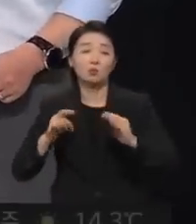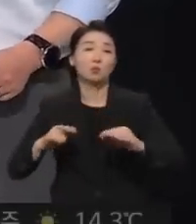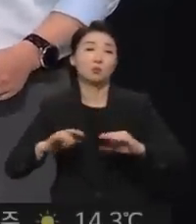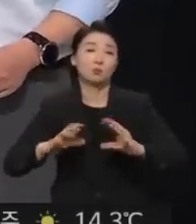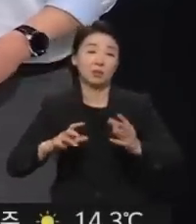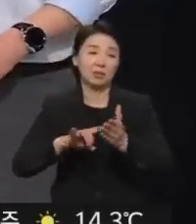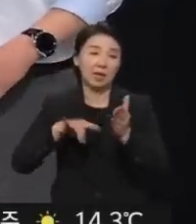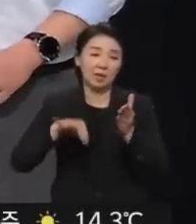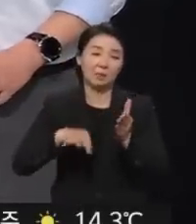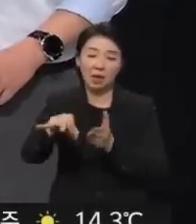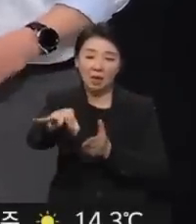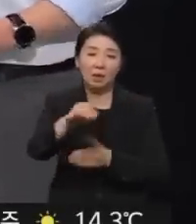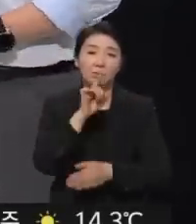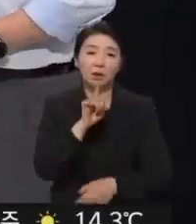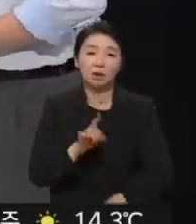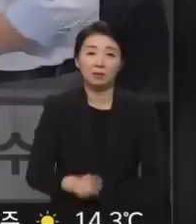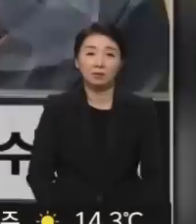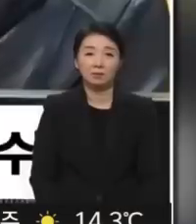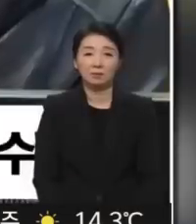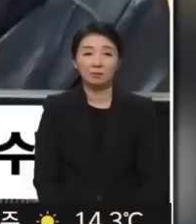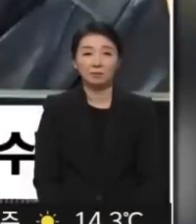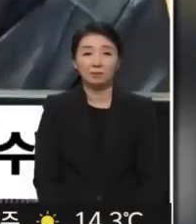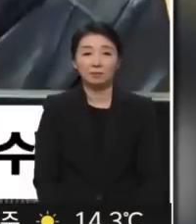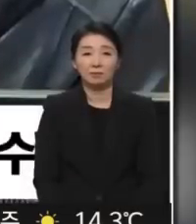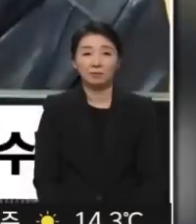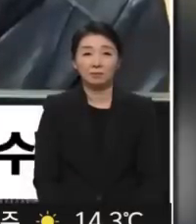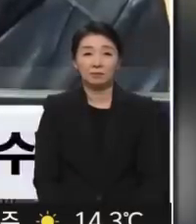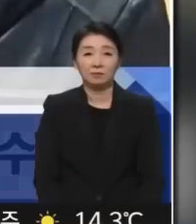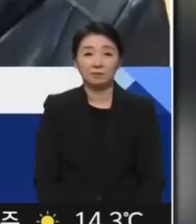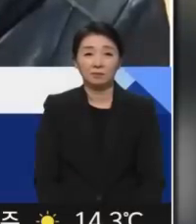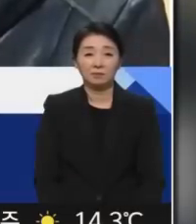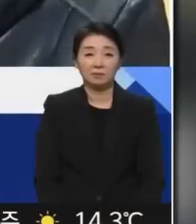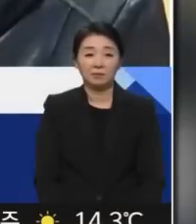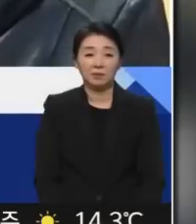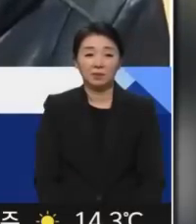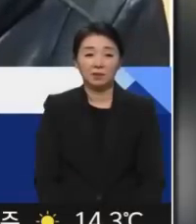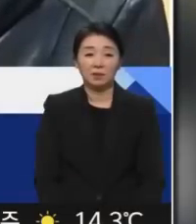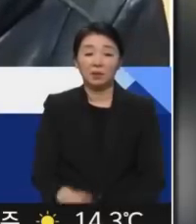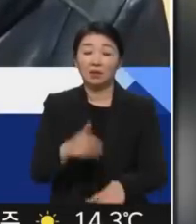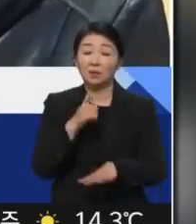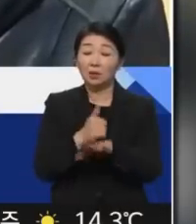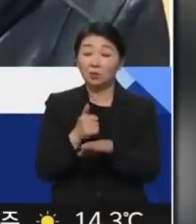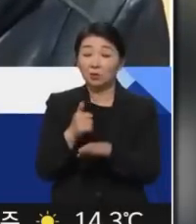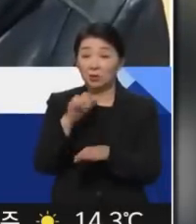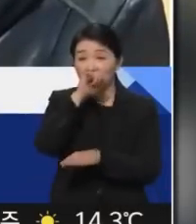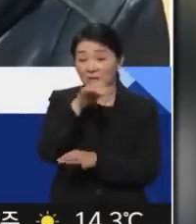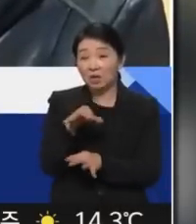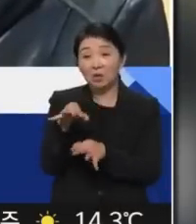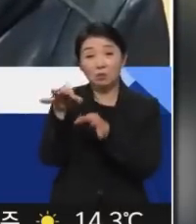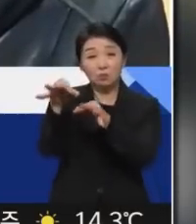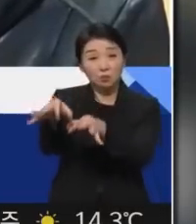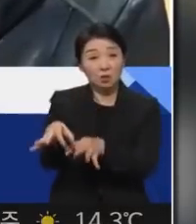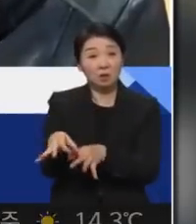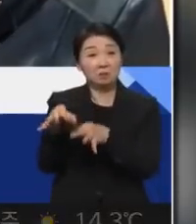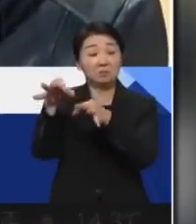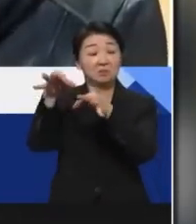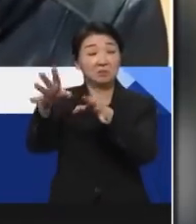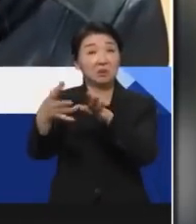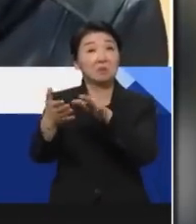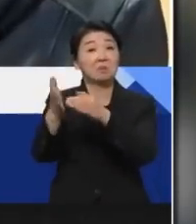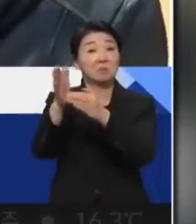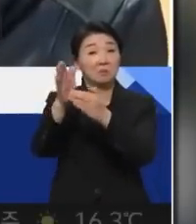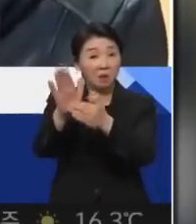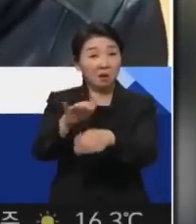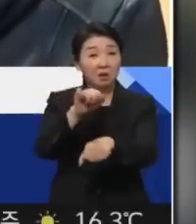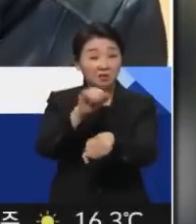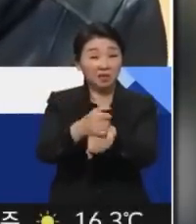됐다 날을 세웠습니다. 뭐 뒤늦게나마 예산을 투입한 거로 방어를 하는 거는